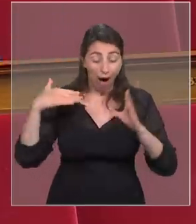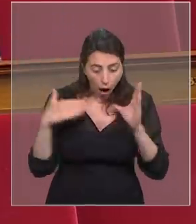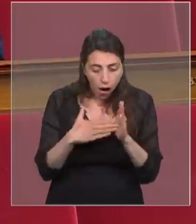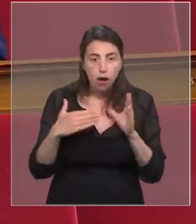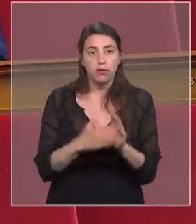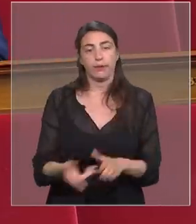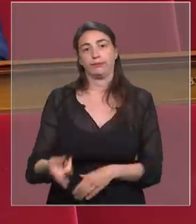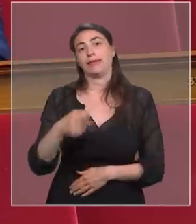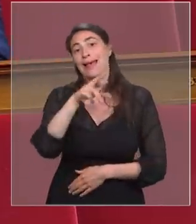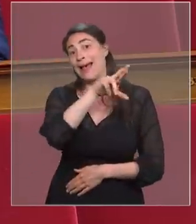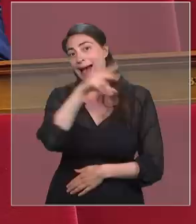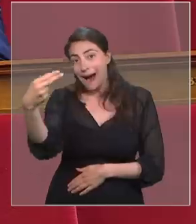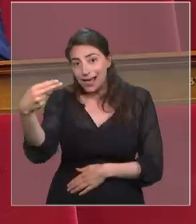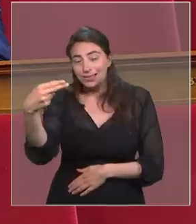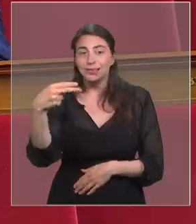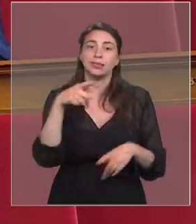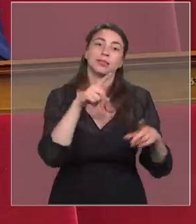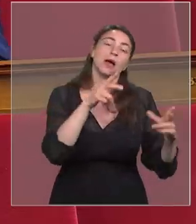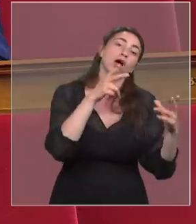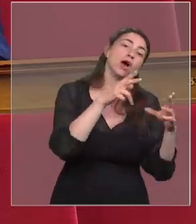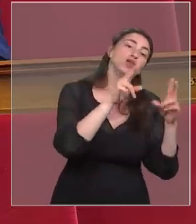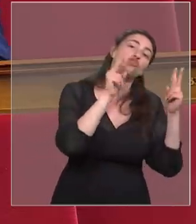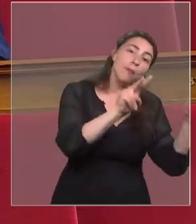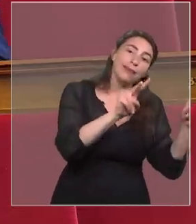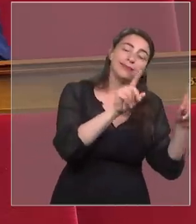Rassemblement national et la NUPES ont voté